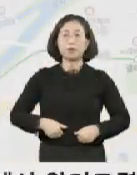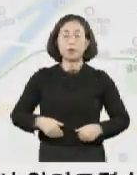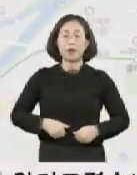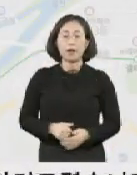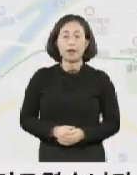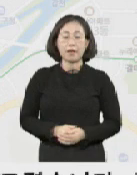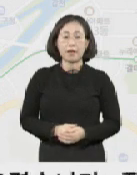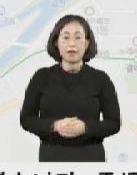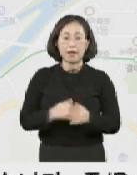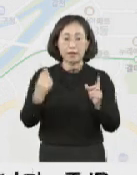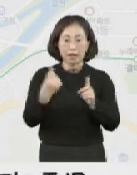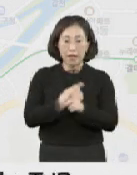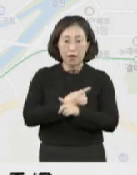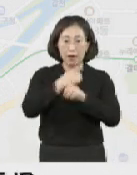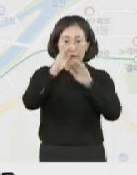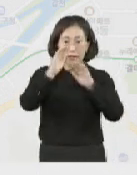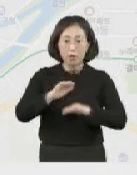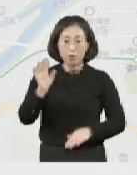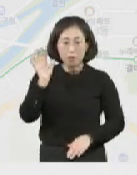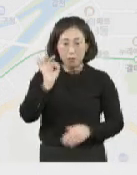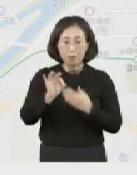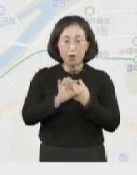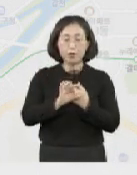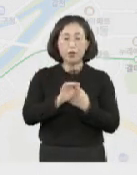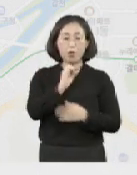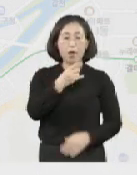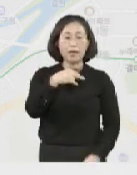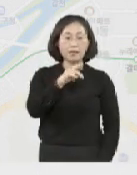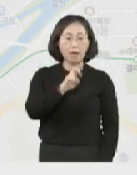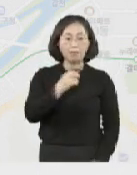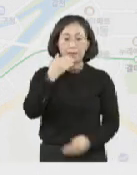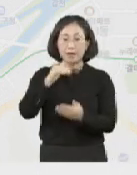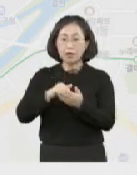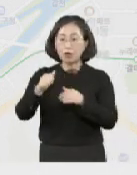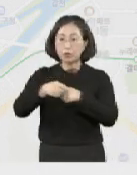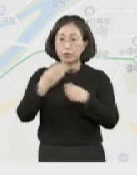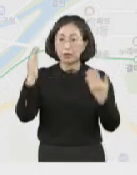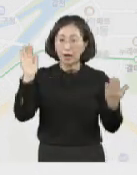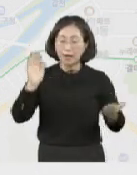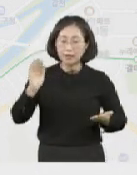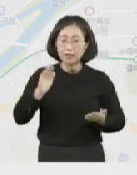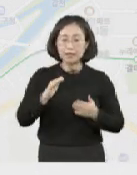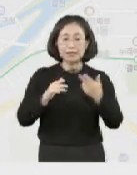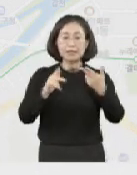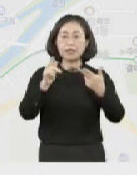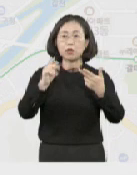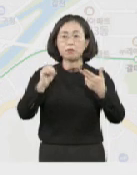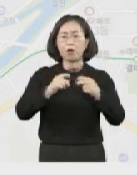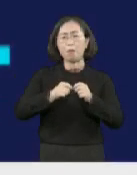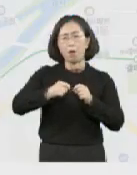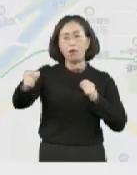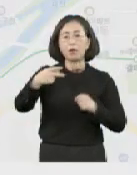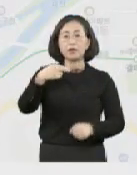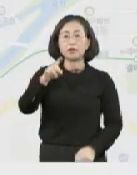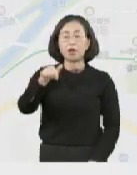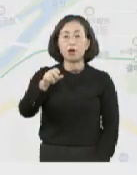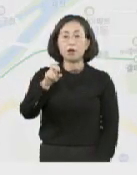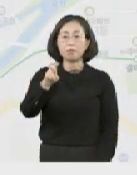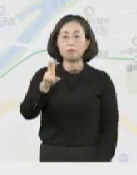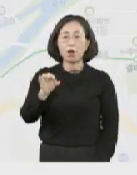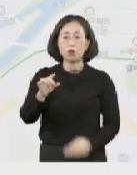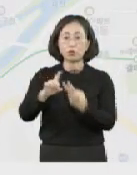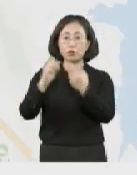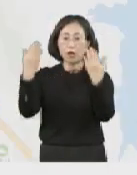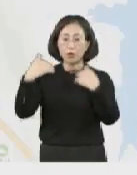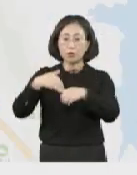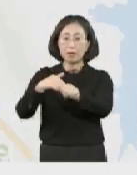실제로 개정된 학교군을 적용하면 외삼초나 반석초 학생들은 7km나 떨어진 덕명중학교로 배정받을